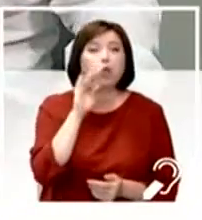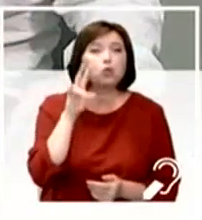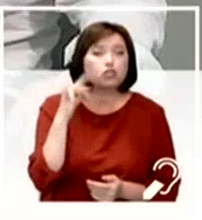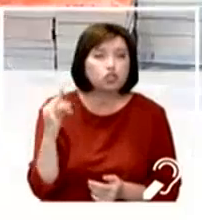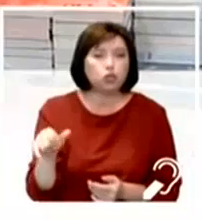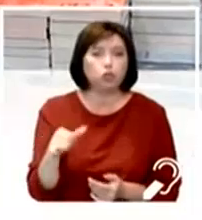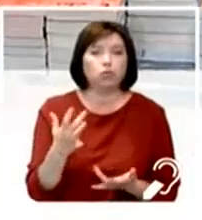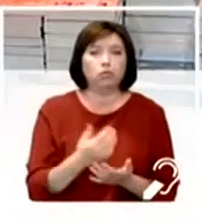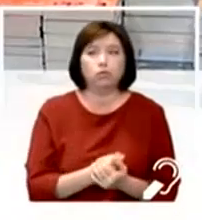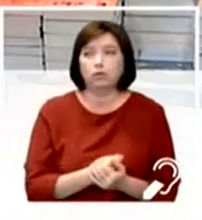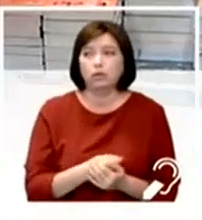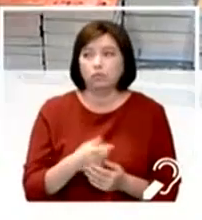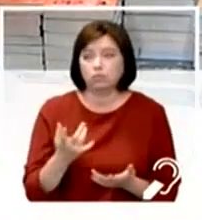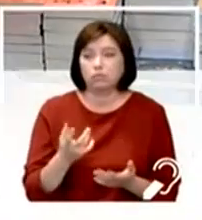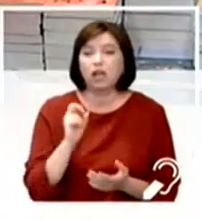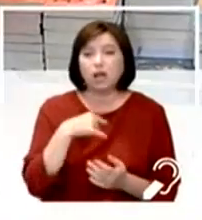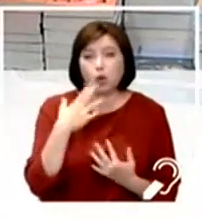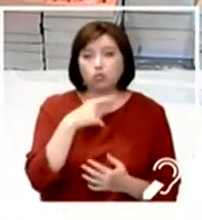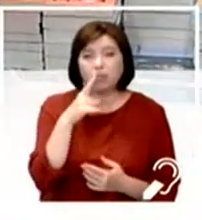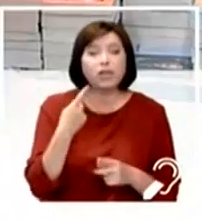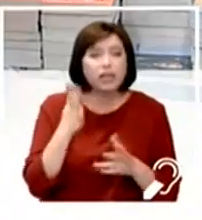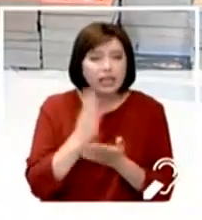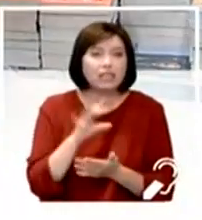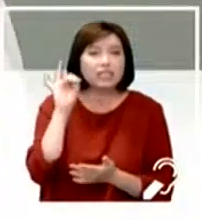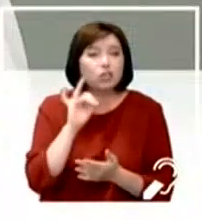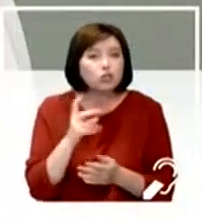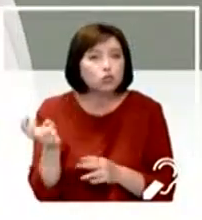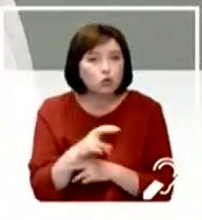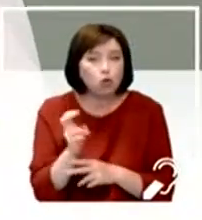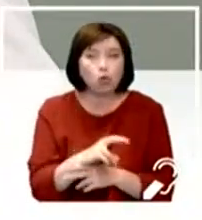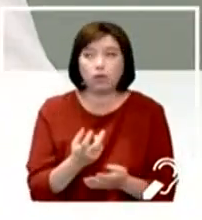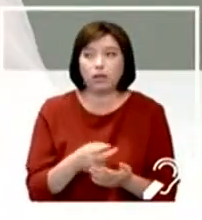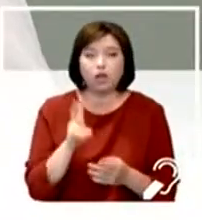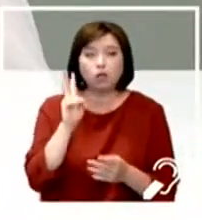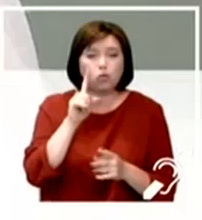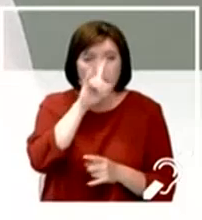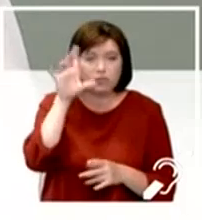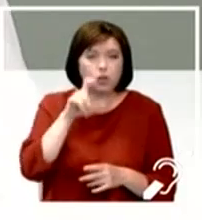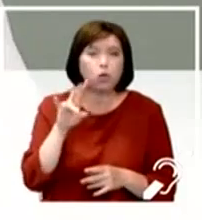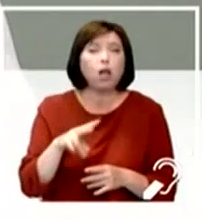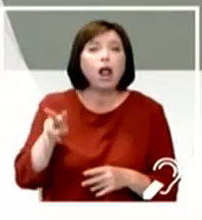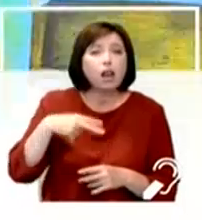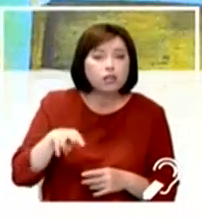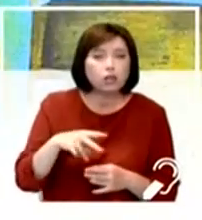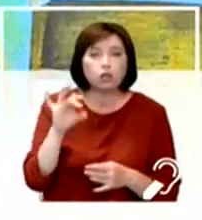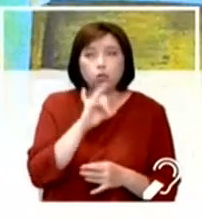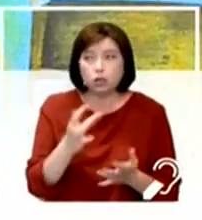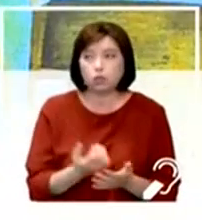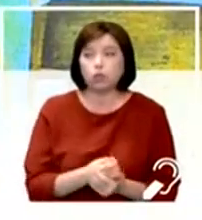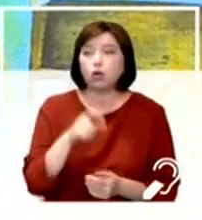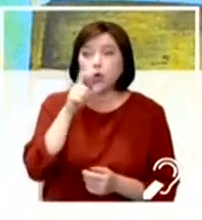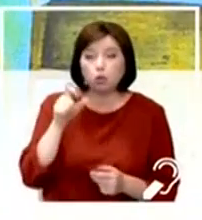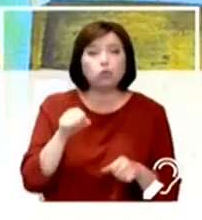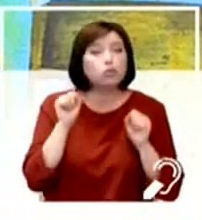Cristian Preta, vineri, după cum spuneam, istoricii, sâmbătă, o zi a literaturii, Cătălin Dorian Popescu de la Ciri.